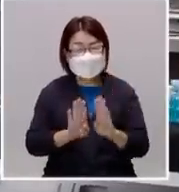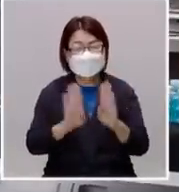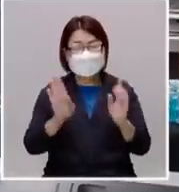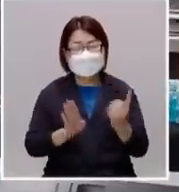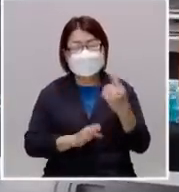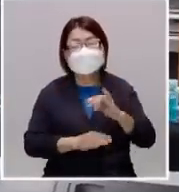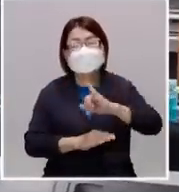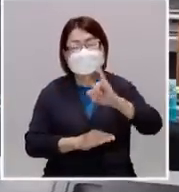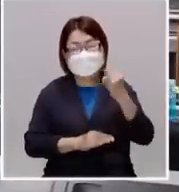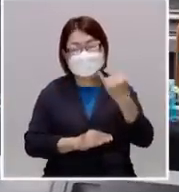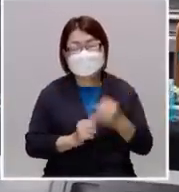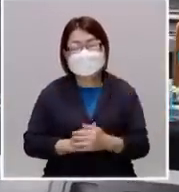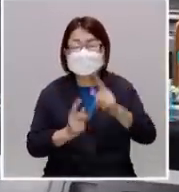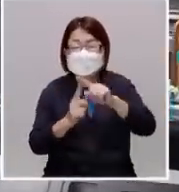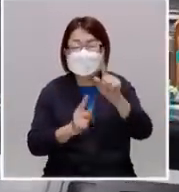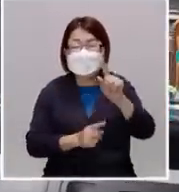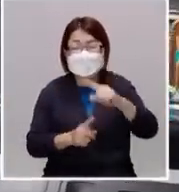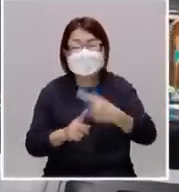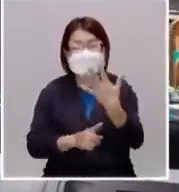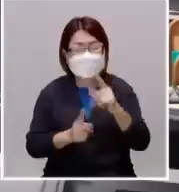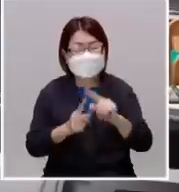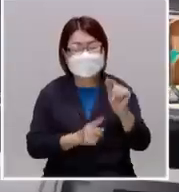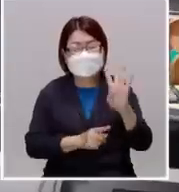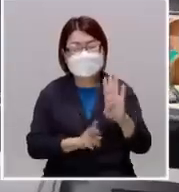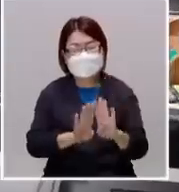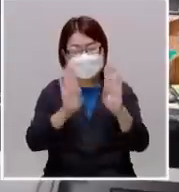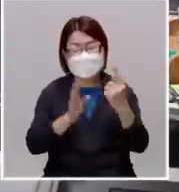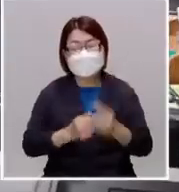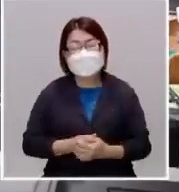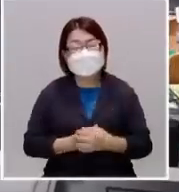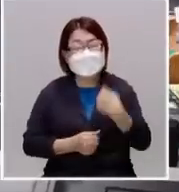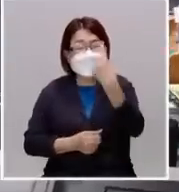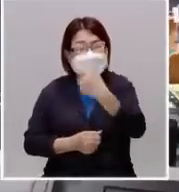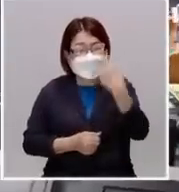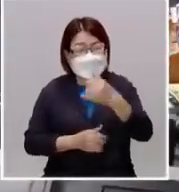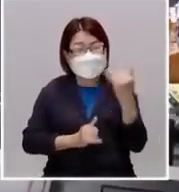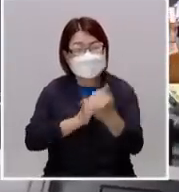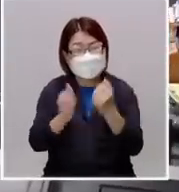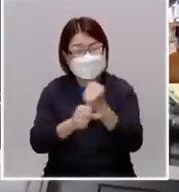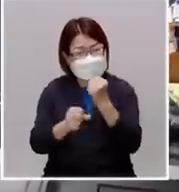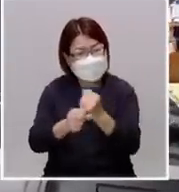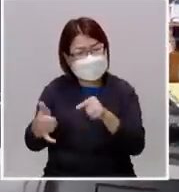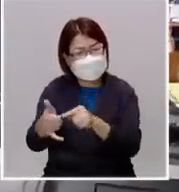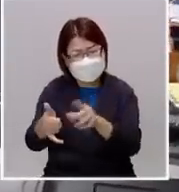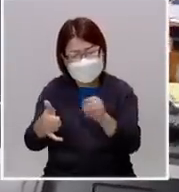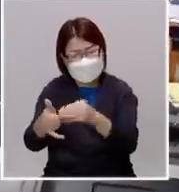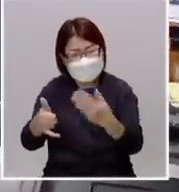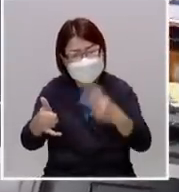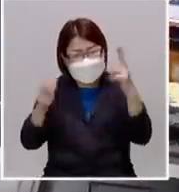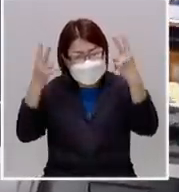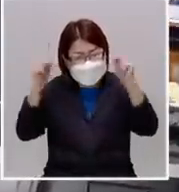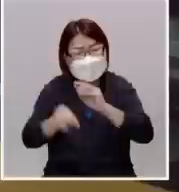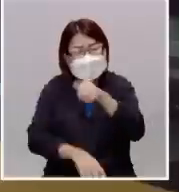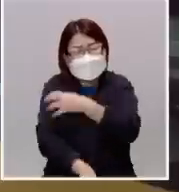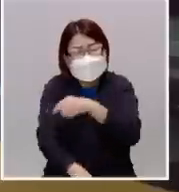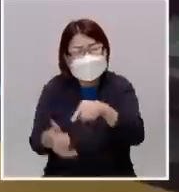ในวันจันทร์หน้าเลยค่ะ24พฤษภาคมฝากถึงผู้ที่มีโอกาสเข้ามาทำงานแล้วก็ใกล้ชิดตัวกับนายกเทศมนตรีในระยะ